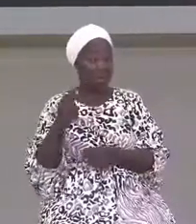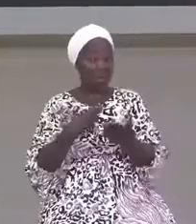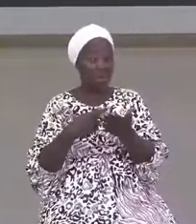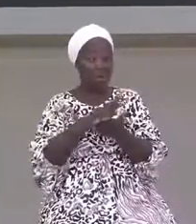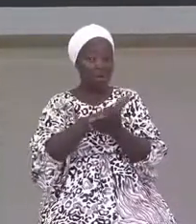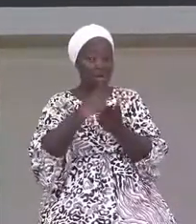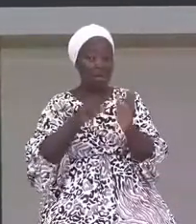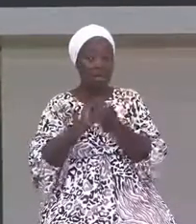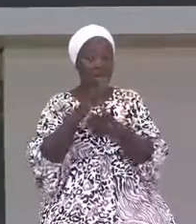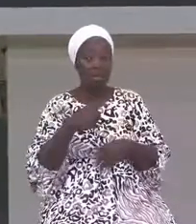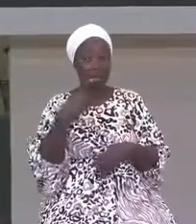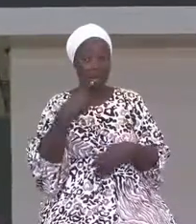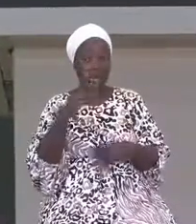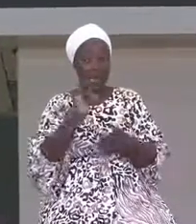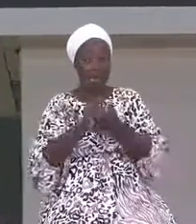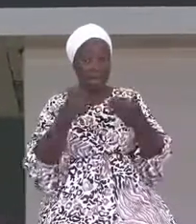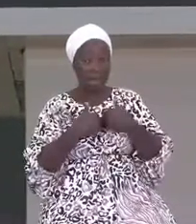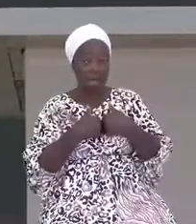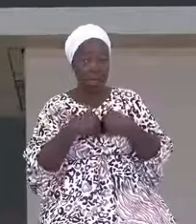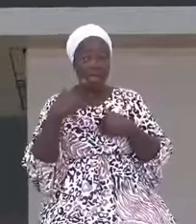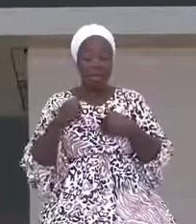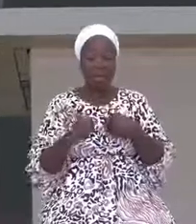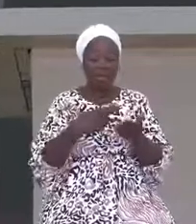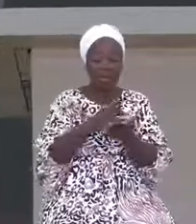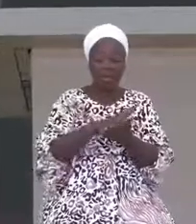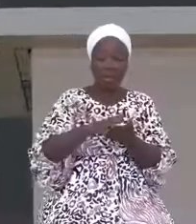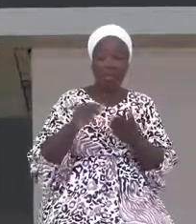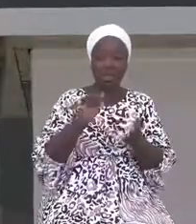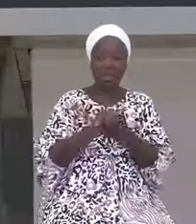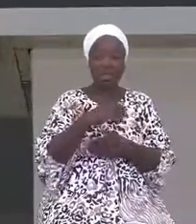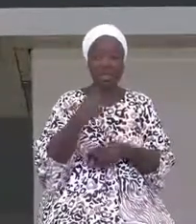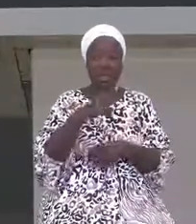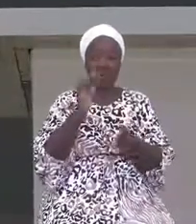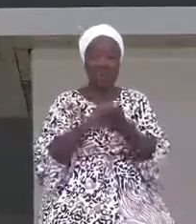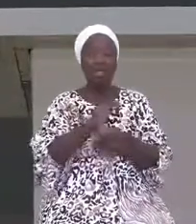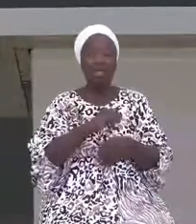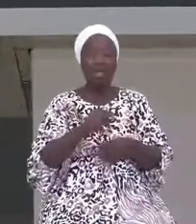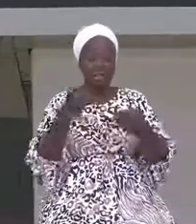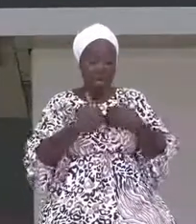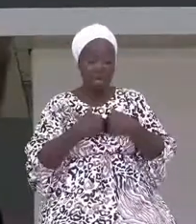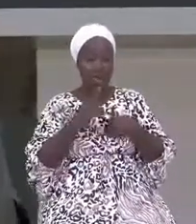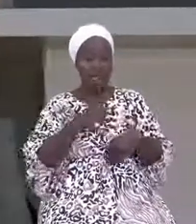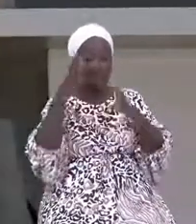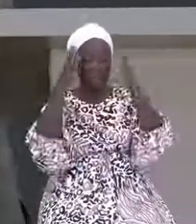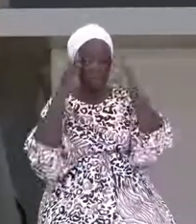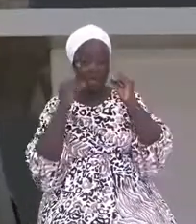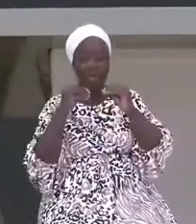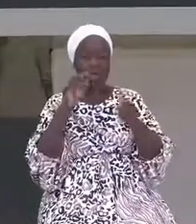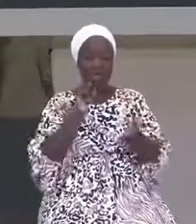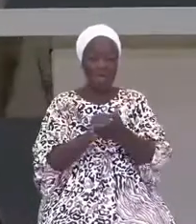qu'il proclamait avoir, la justice qu'il projetait, la justice